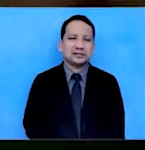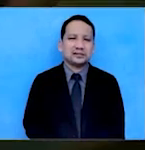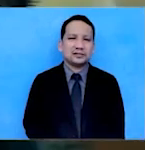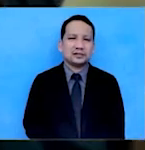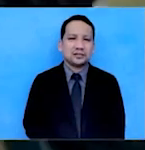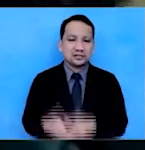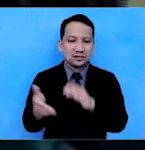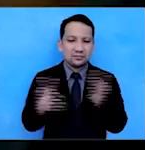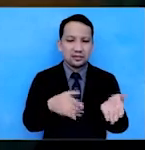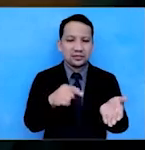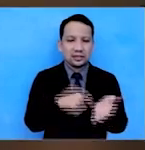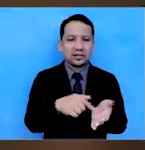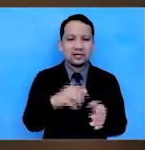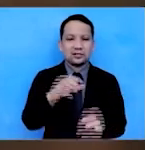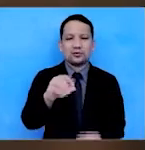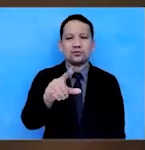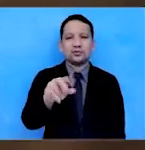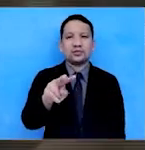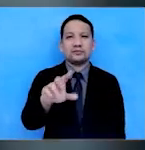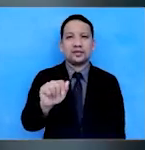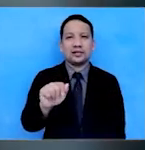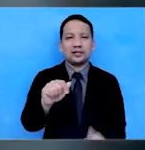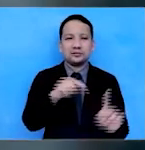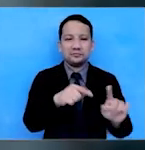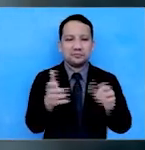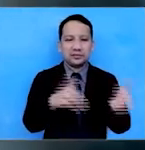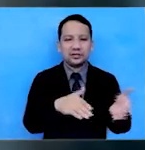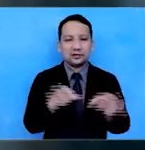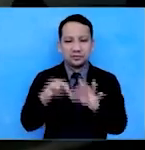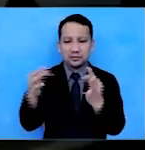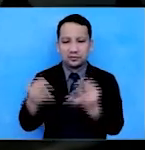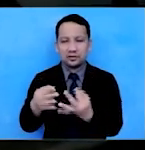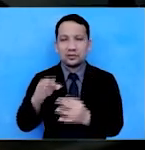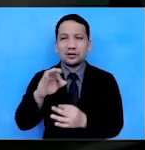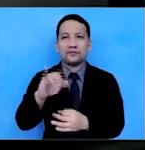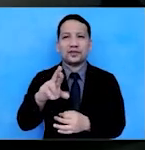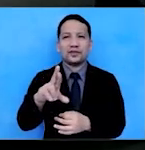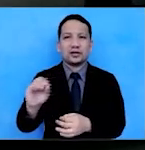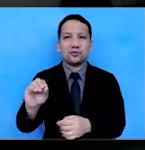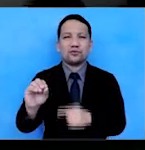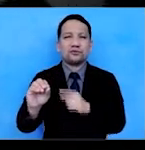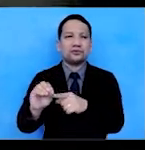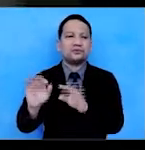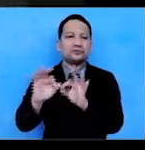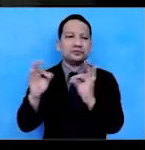Na si Olivia at ang pamilya Fiero.